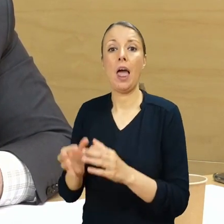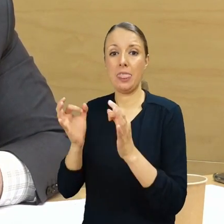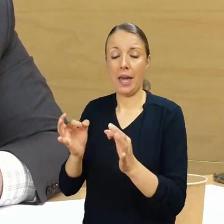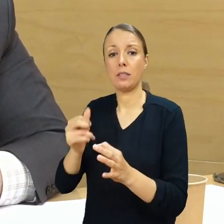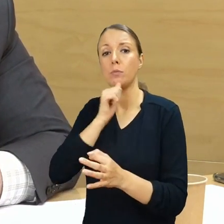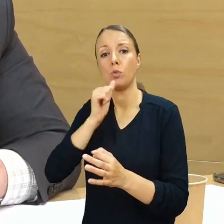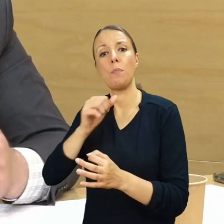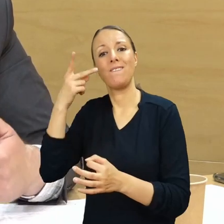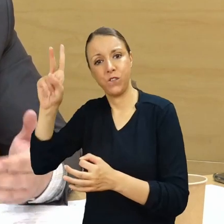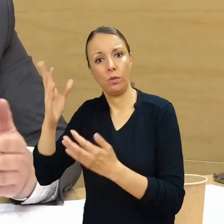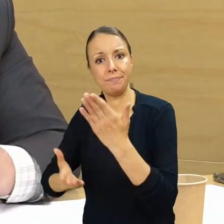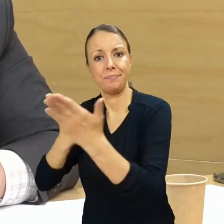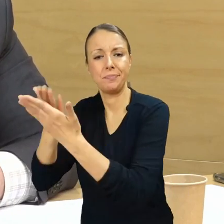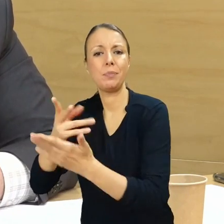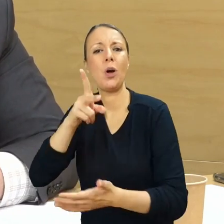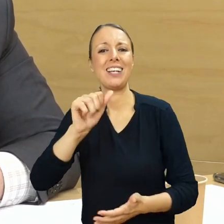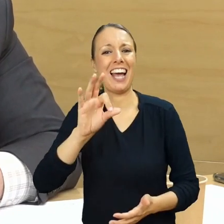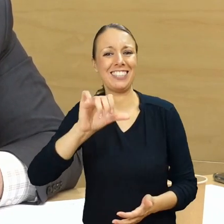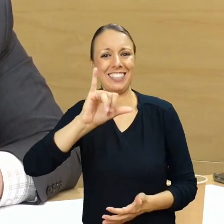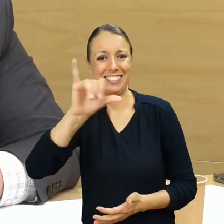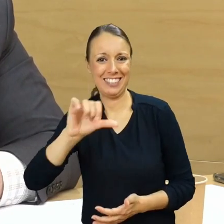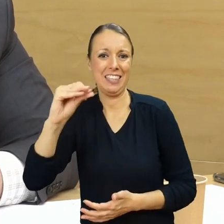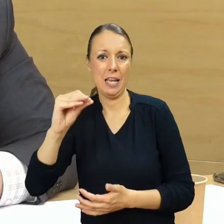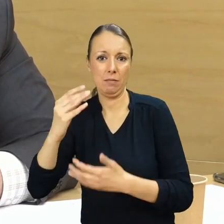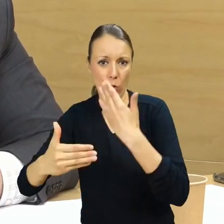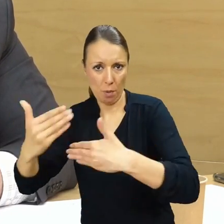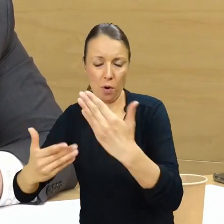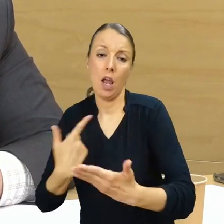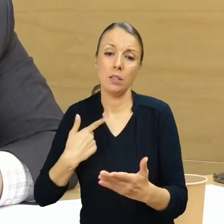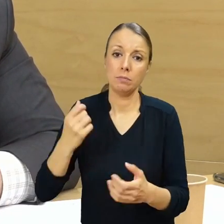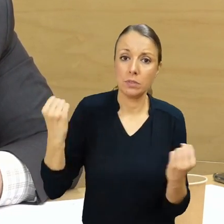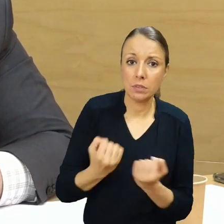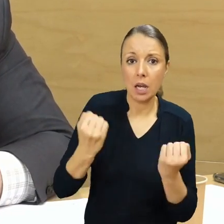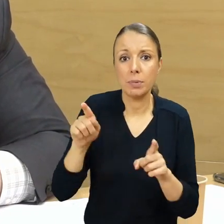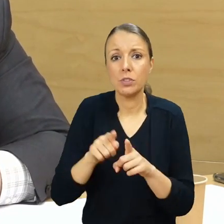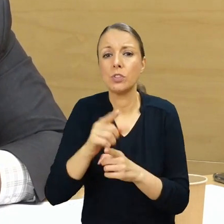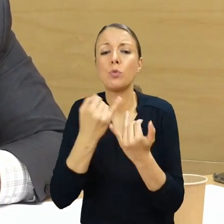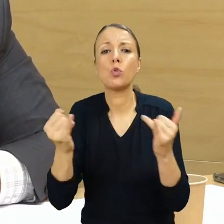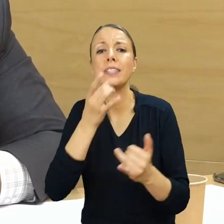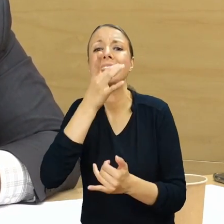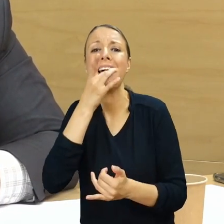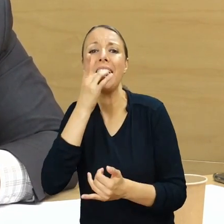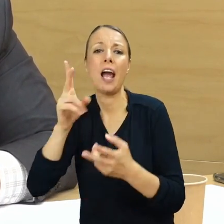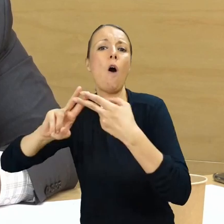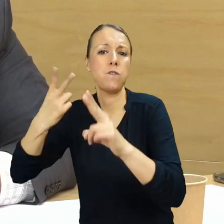dowiedzieć, próbujemy uzasadnić znowu w odpowiedzi na skargę kasacyjną prezes